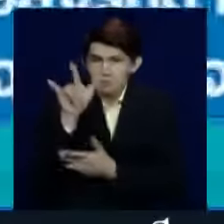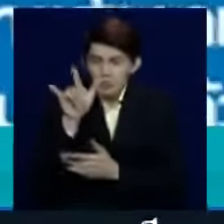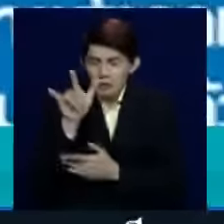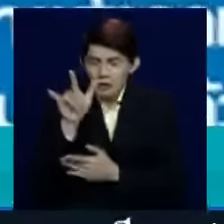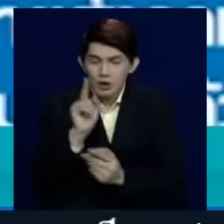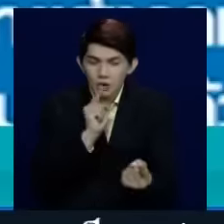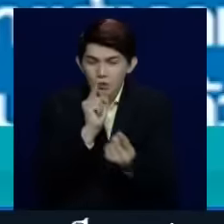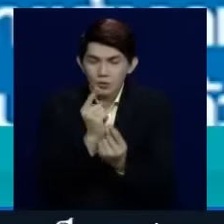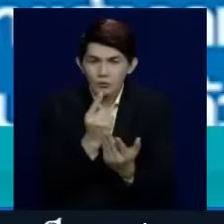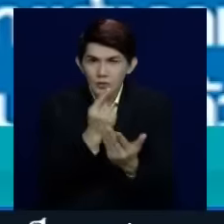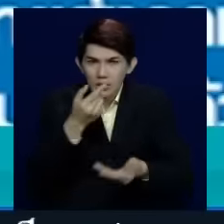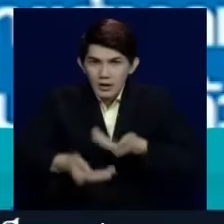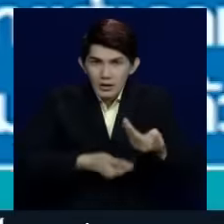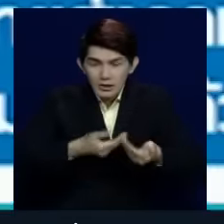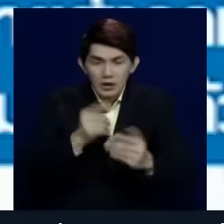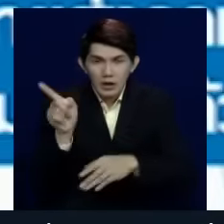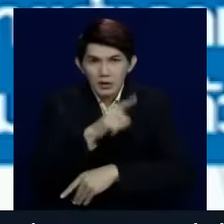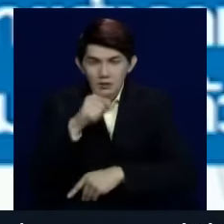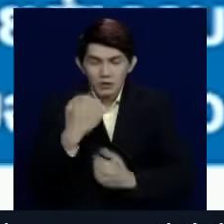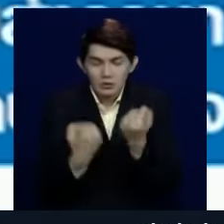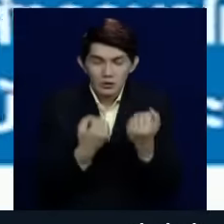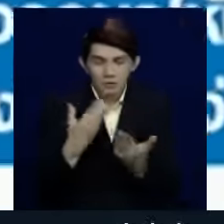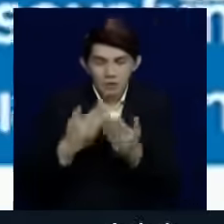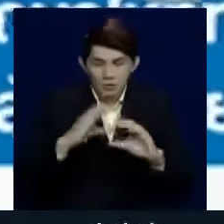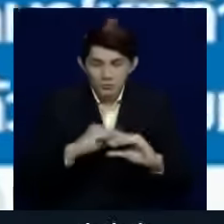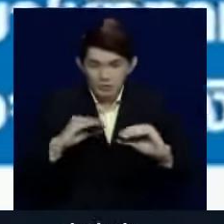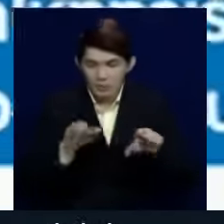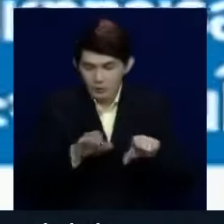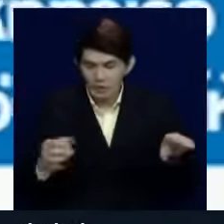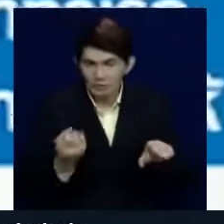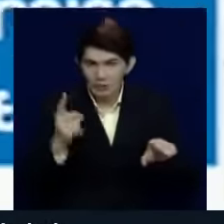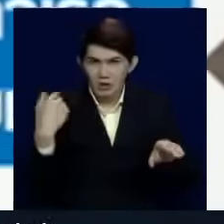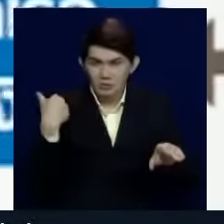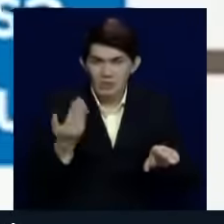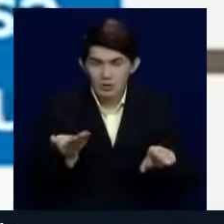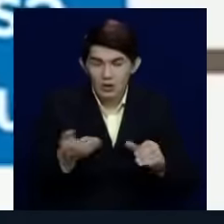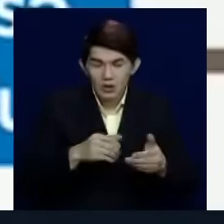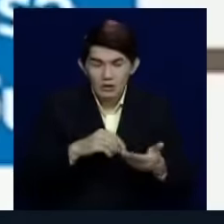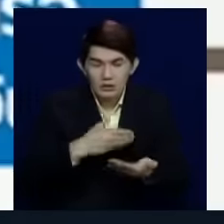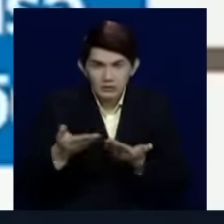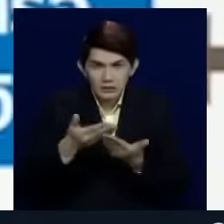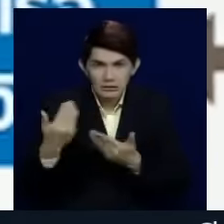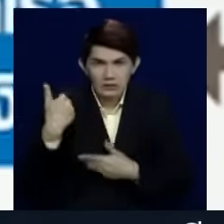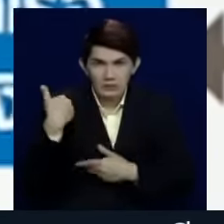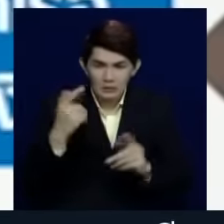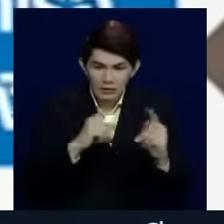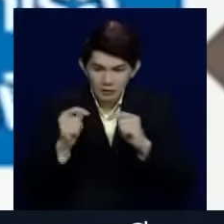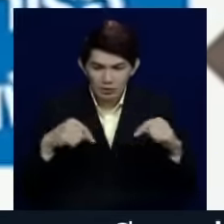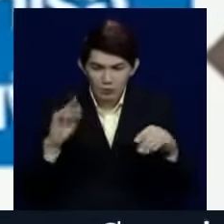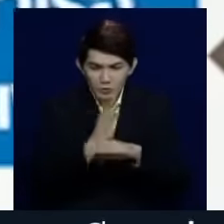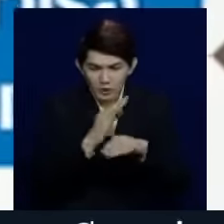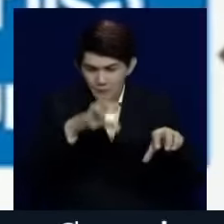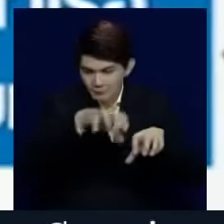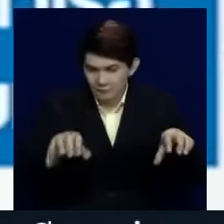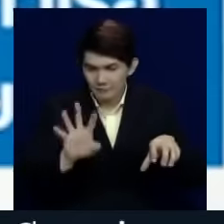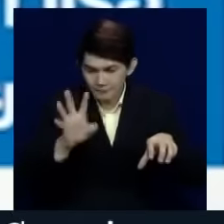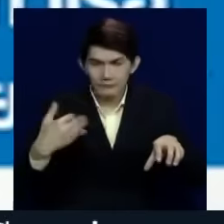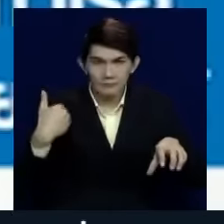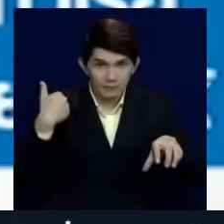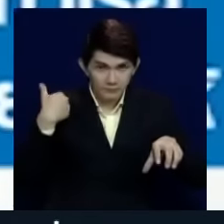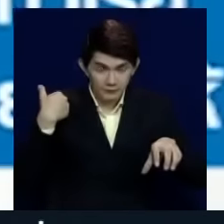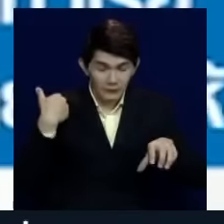อังกฤษเพื่อขอซื้อรถหรู 11คันกับนายอามานโดยนายอามานได้พาไปติดต่อซื้อรถกับ 4บริษัทที่ทีมข่าวได้